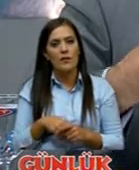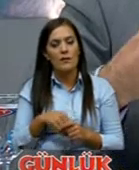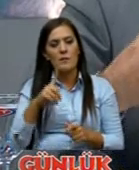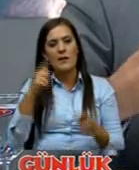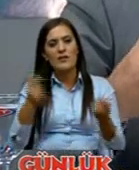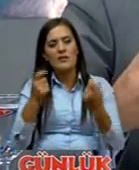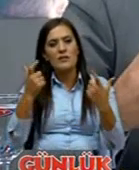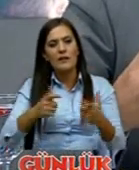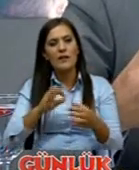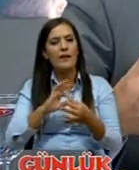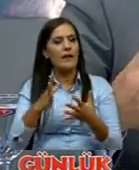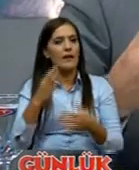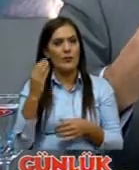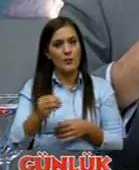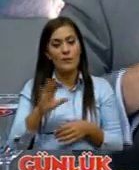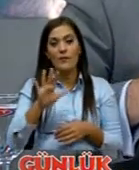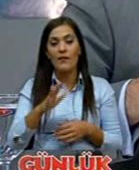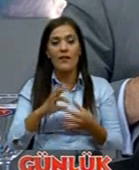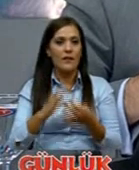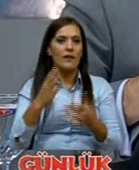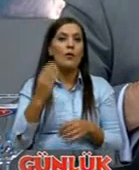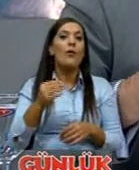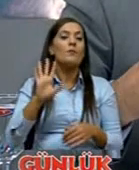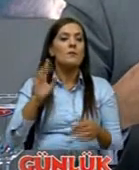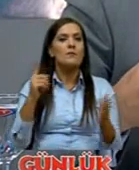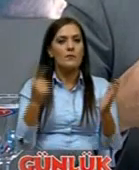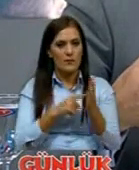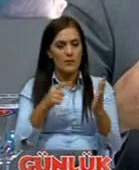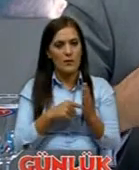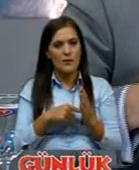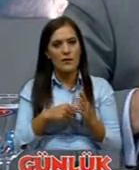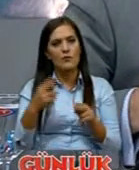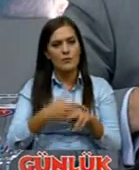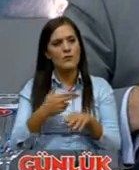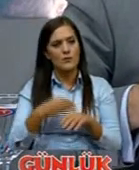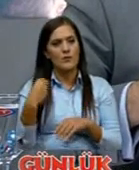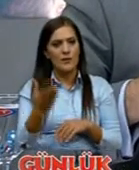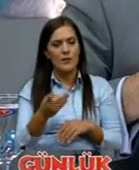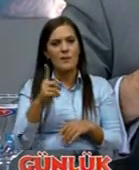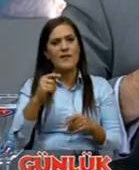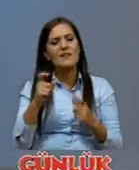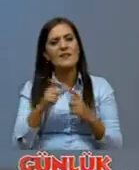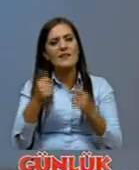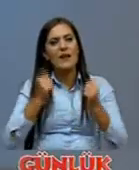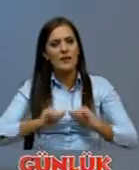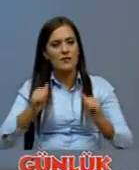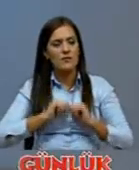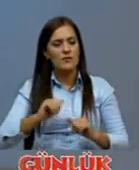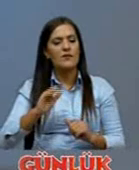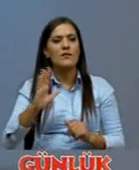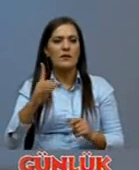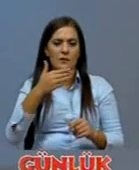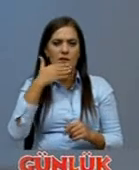bir iş yerinde nelerin olması veya nelerin olmaması noktasında kurslar veriliyor. Staj imkanı da var. Staj imkanı da